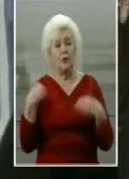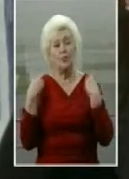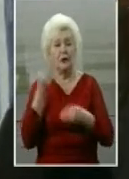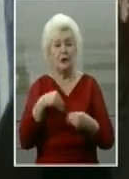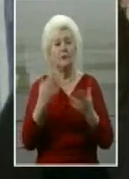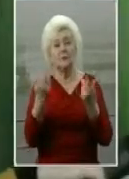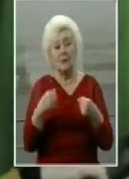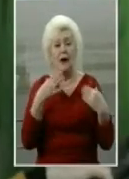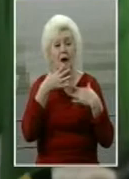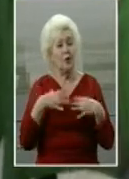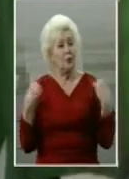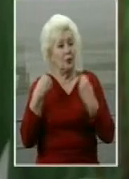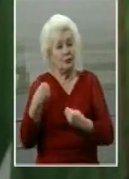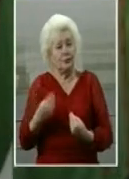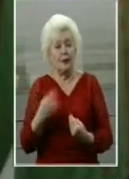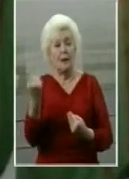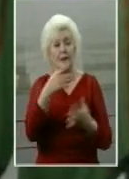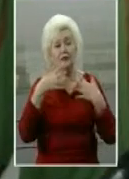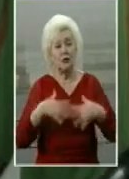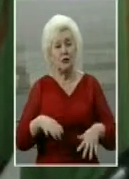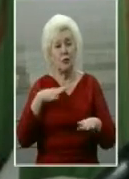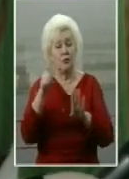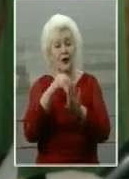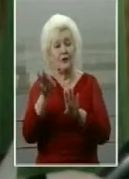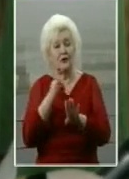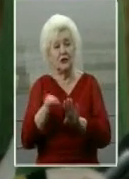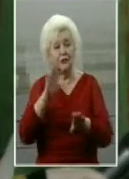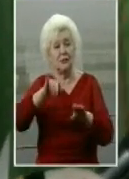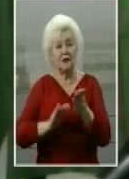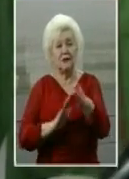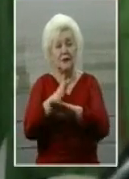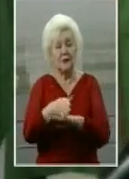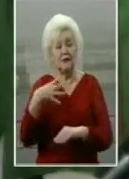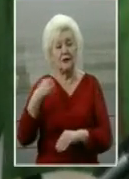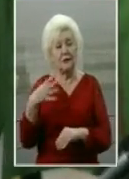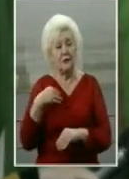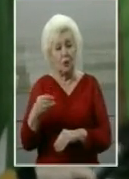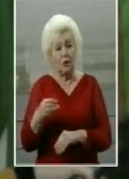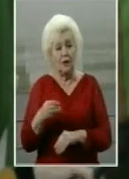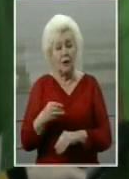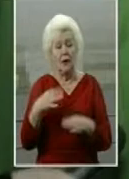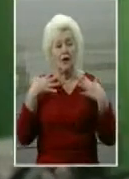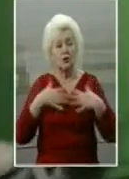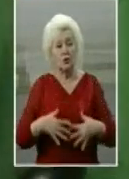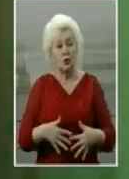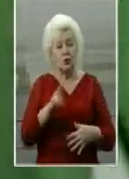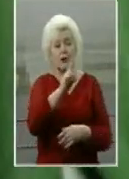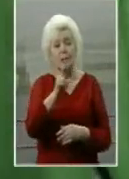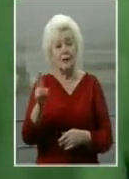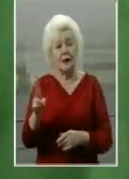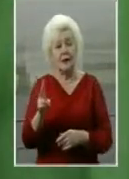люблю наряжатися. Це перша сорочка, яка була вишита після відвідування Львову. Сорочка,